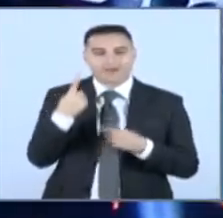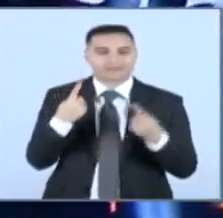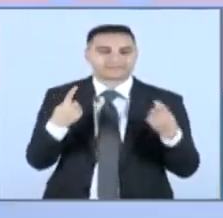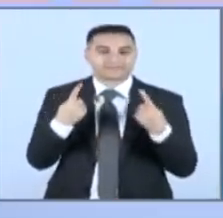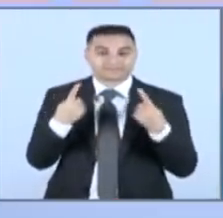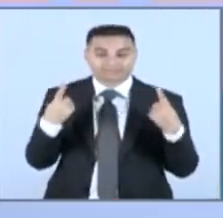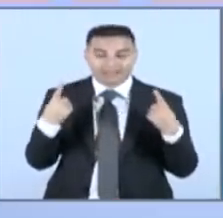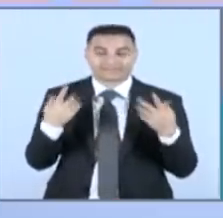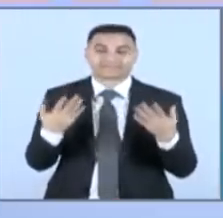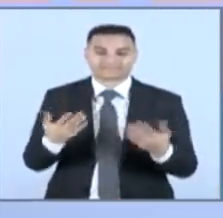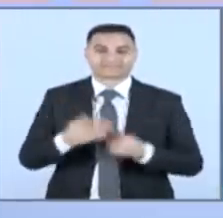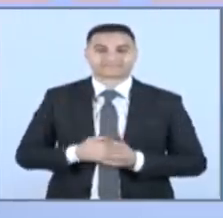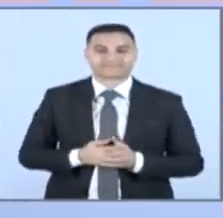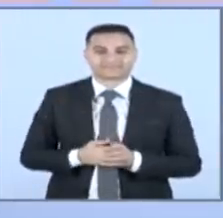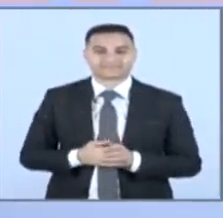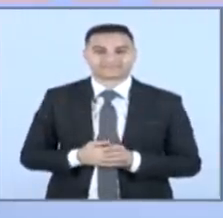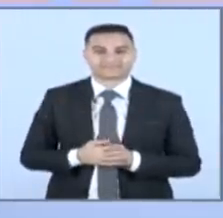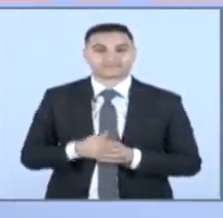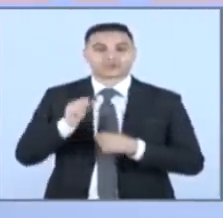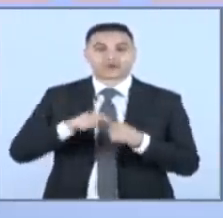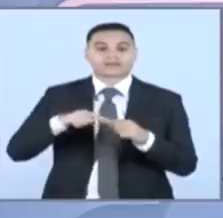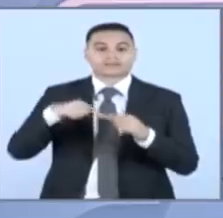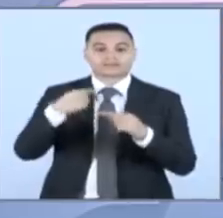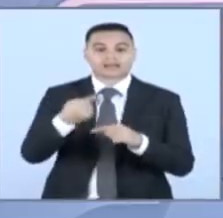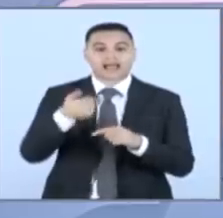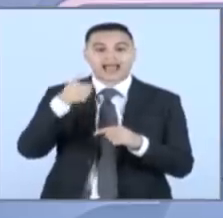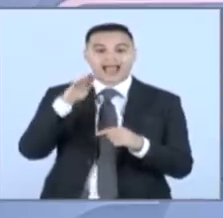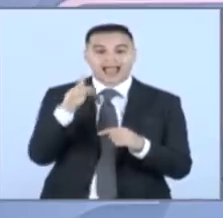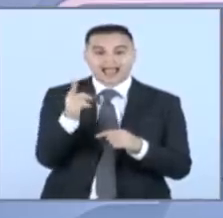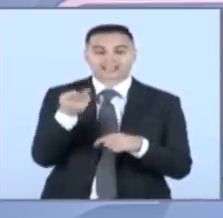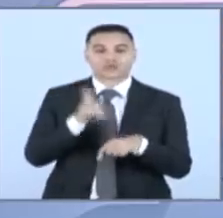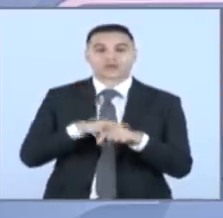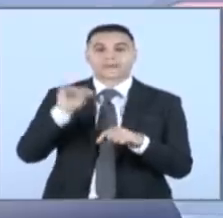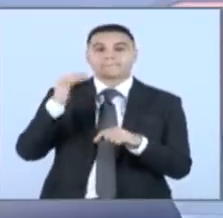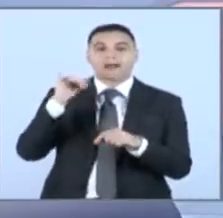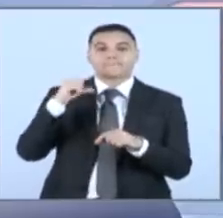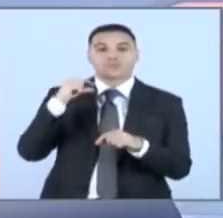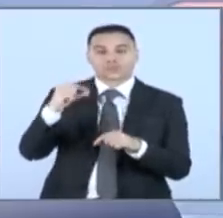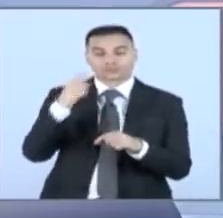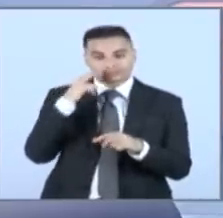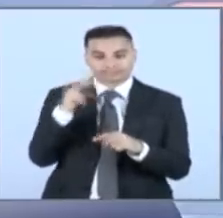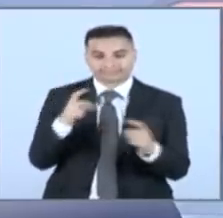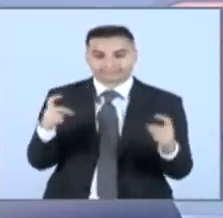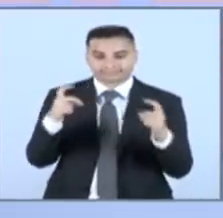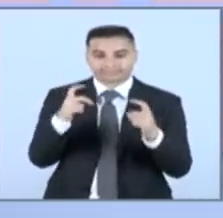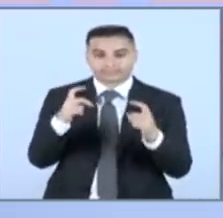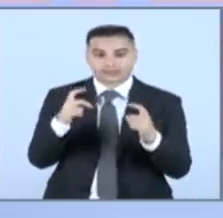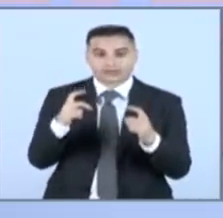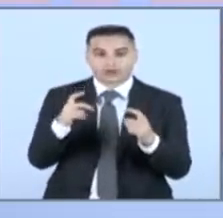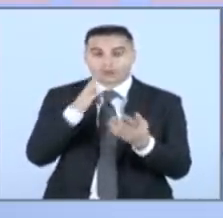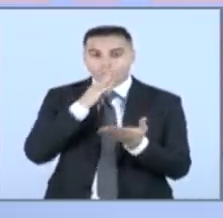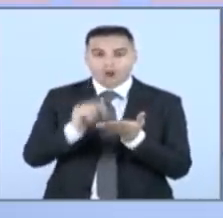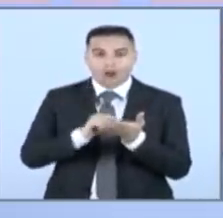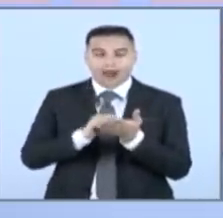هدف مقابل هدف. دلوقتي عندنا اسر ومحمود، محمود وآسر، هاتوا